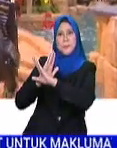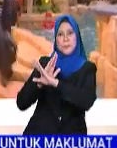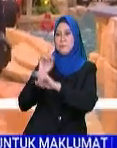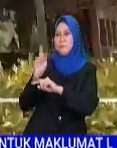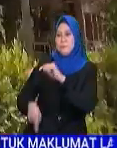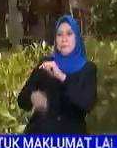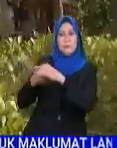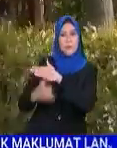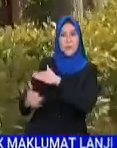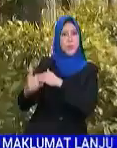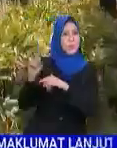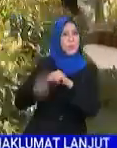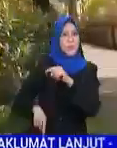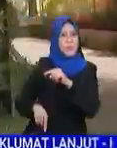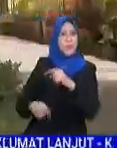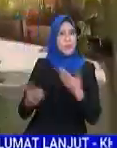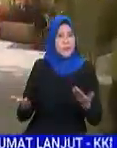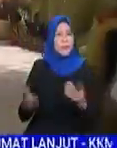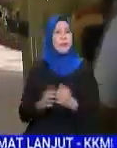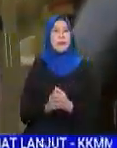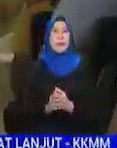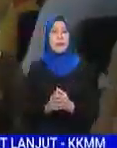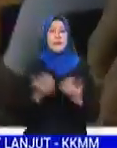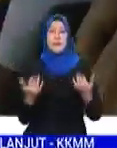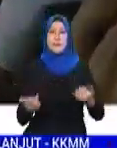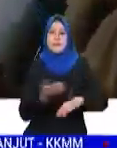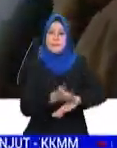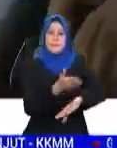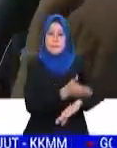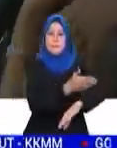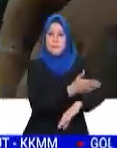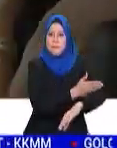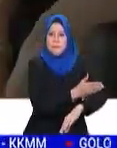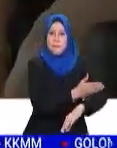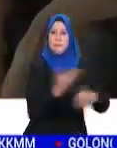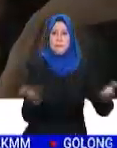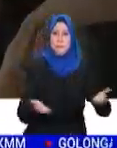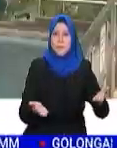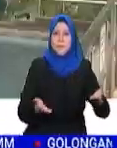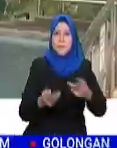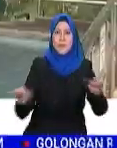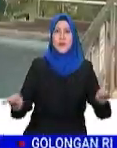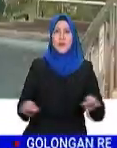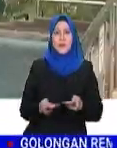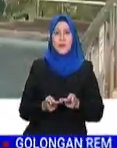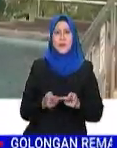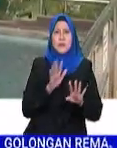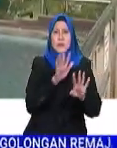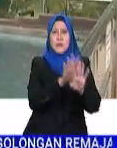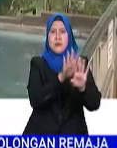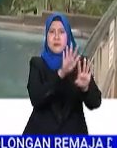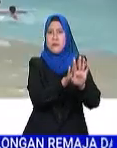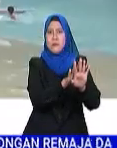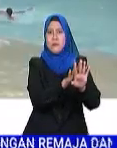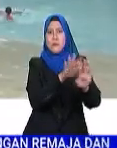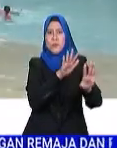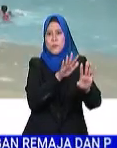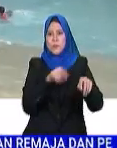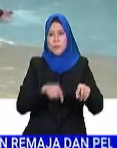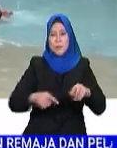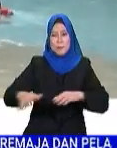terima. Apa penambahan baik yang kita buat dekat sini, terutamanya dekat kawasan yang agak sesak, terutamanya dekat